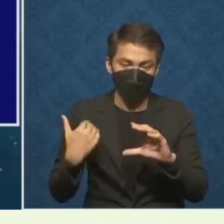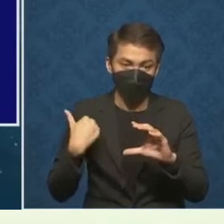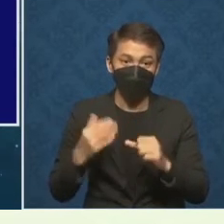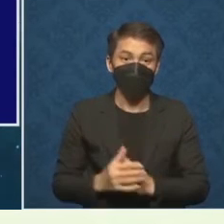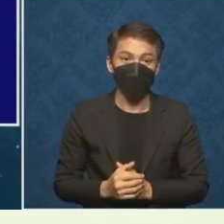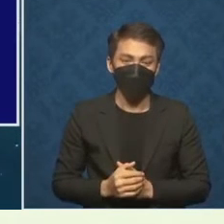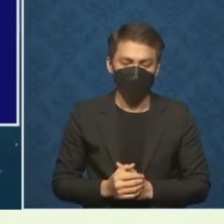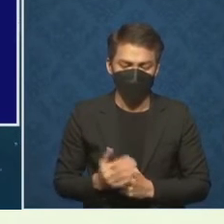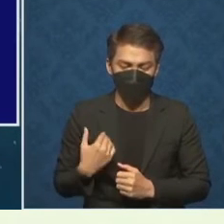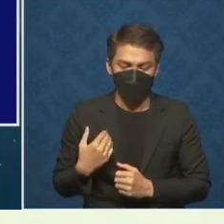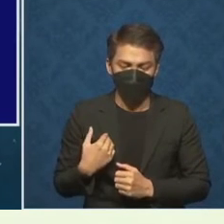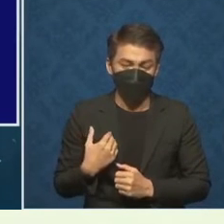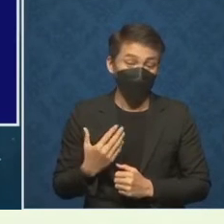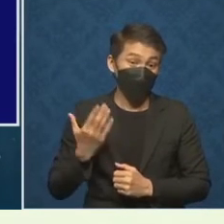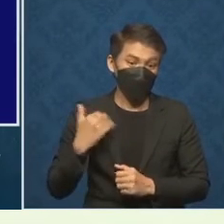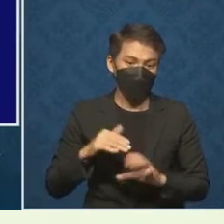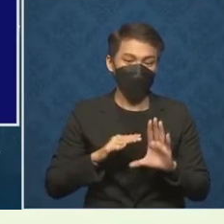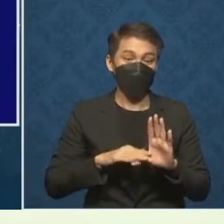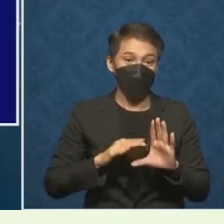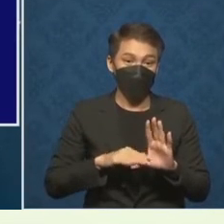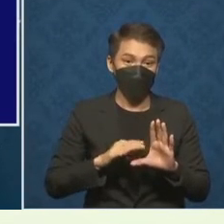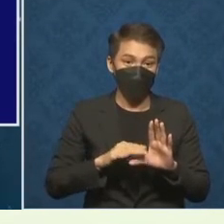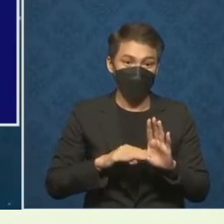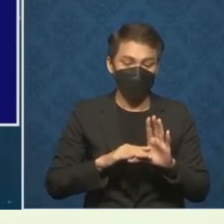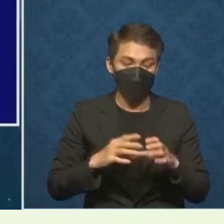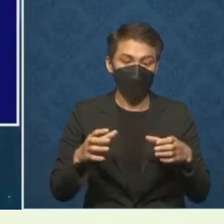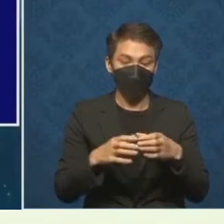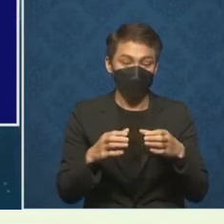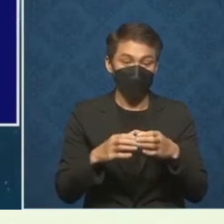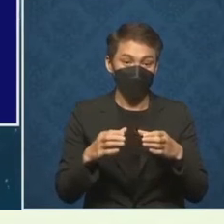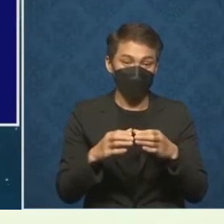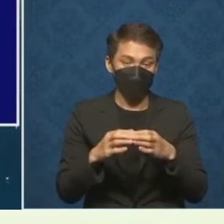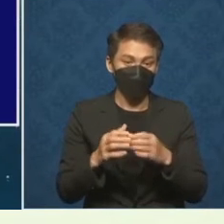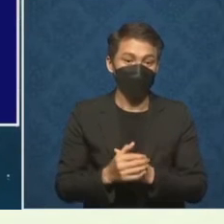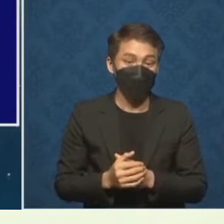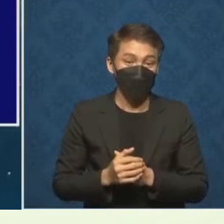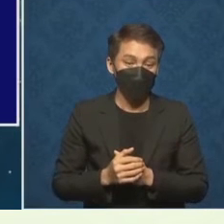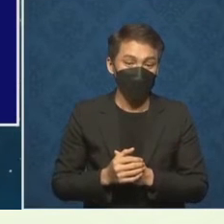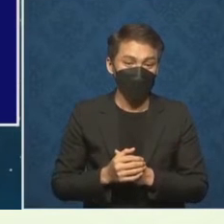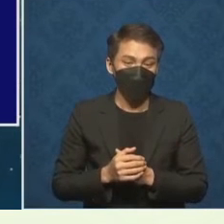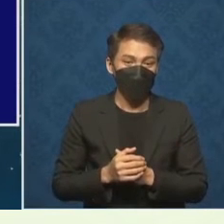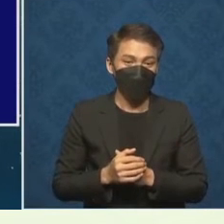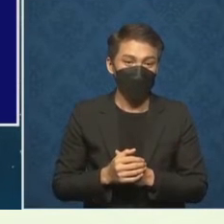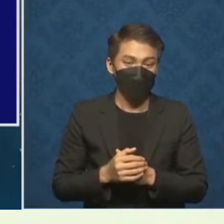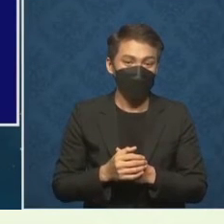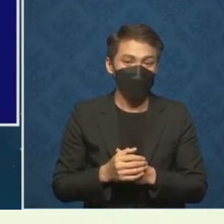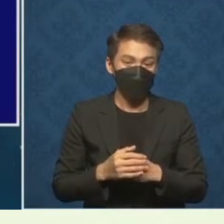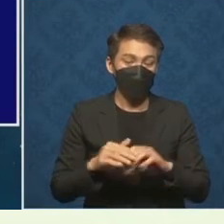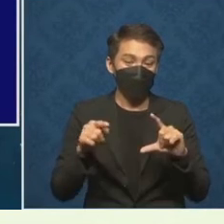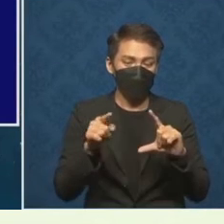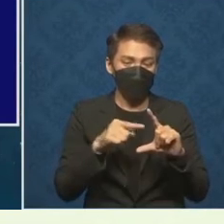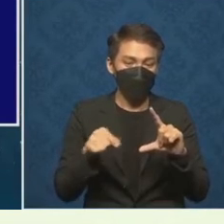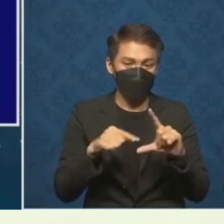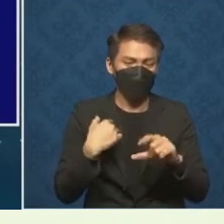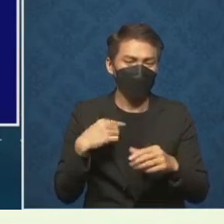อดีตผู้สมัครพรรคอนาคตใหม่นะครับนะเป็นอดีตนะครับก็ส่งรายการซื้อเสียงนะซ้ายมือนะฮะ